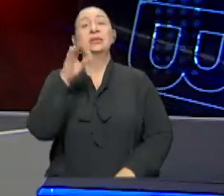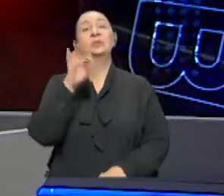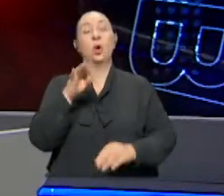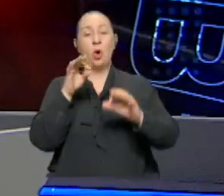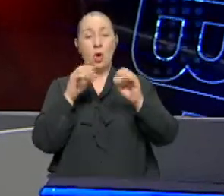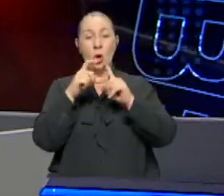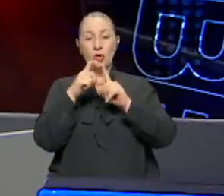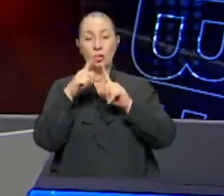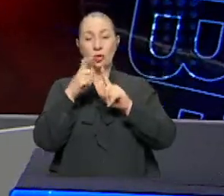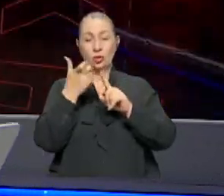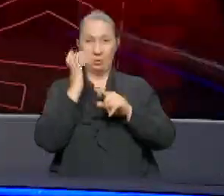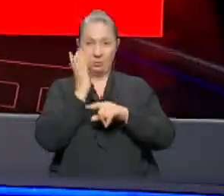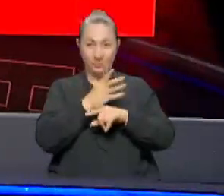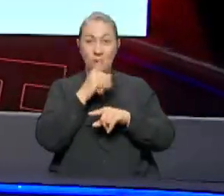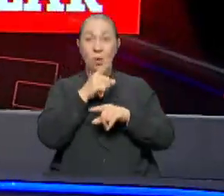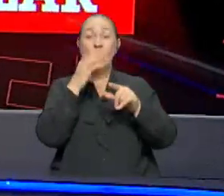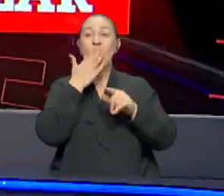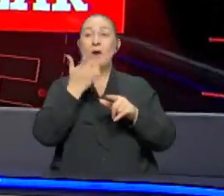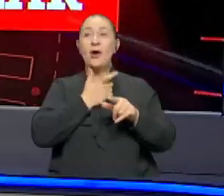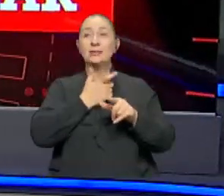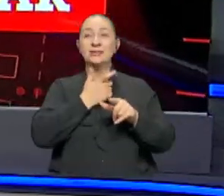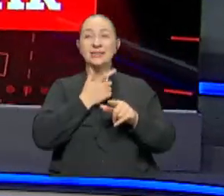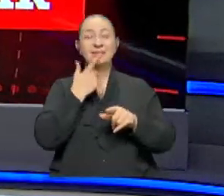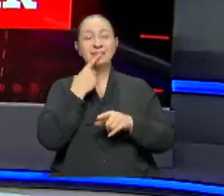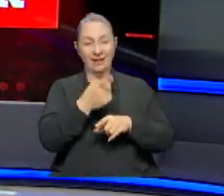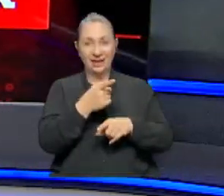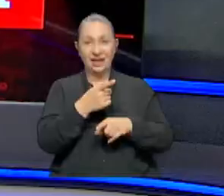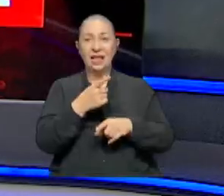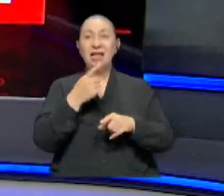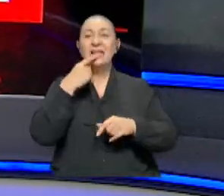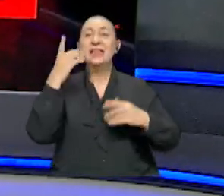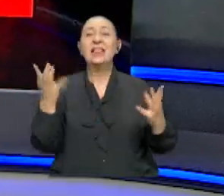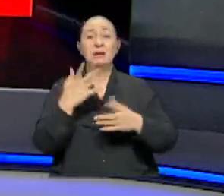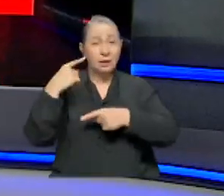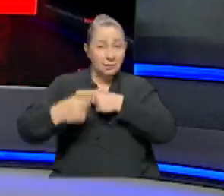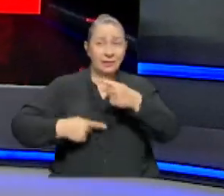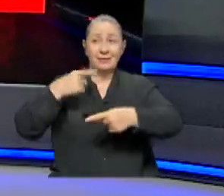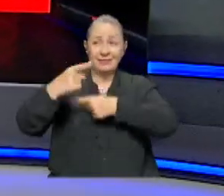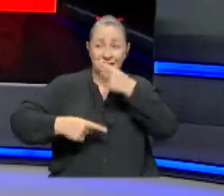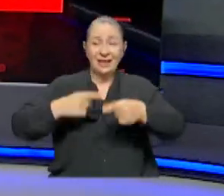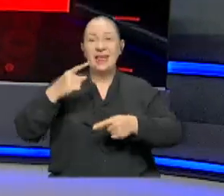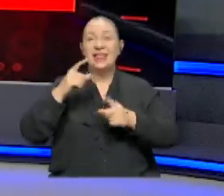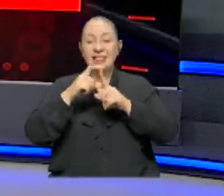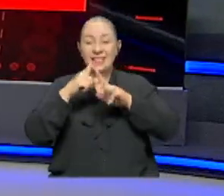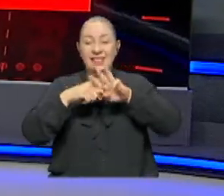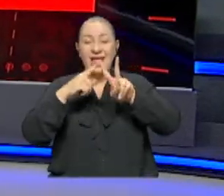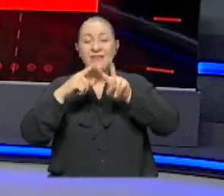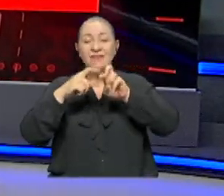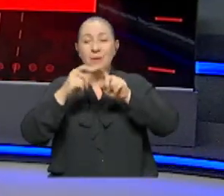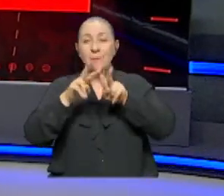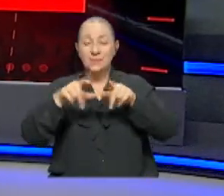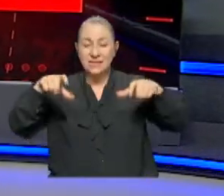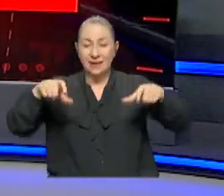Şimdi ODTÜ'ye gideceğiz. ODTÜ'de öğrencilere denmişti ki yıllardır geleneksel hale gelen Devrim Stadyumu'nda bu